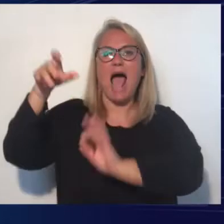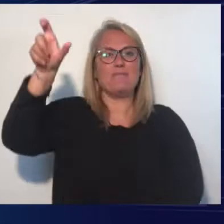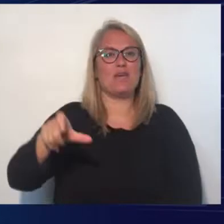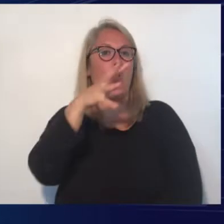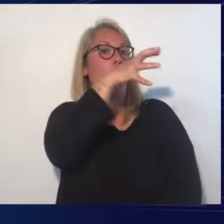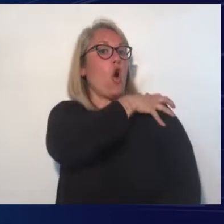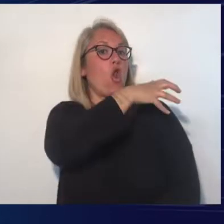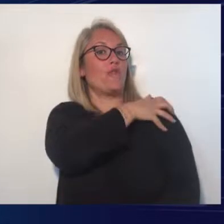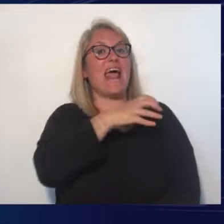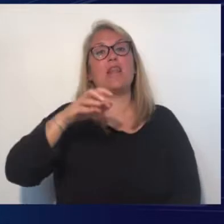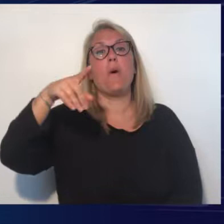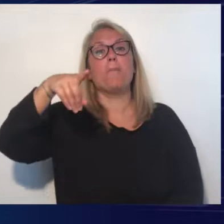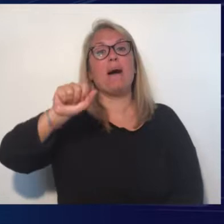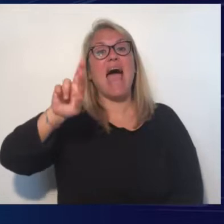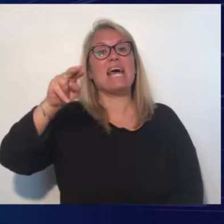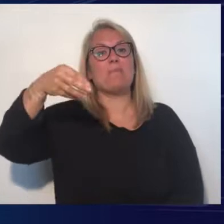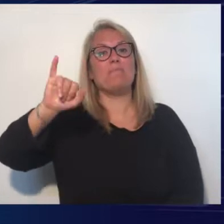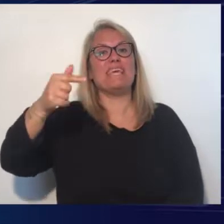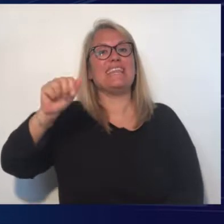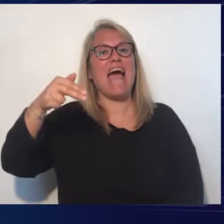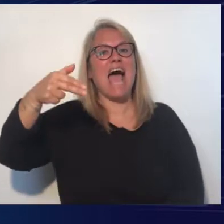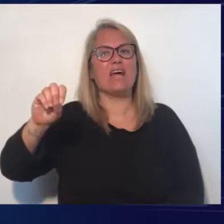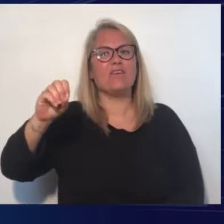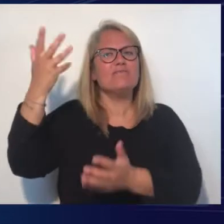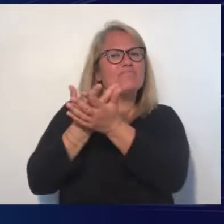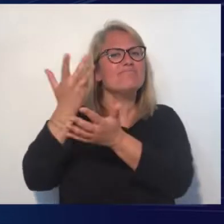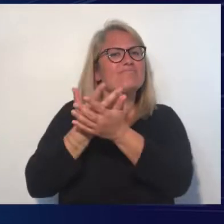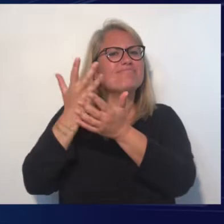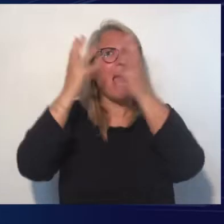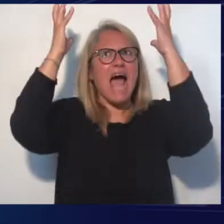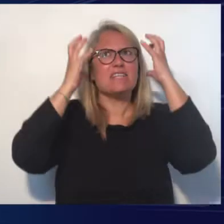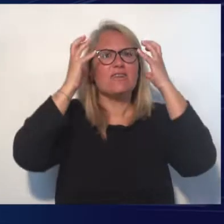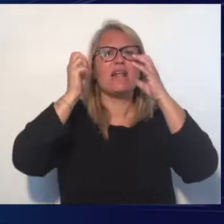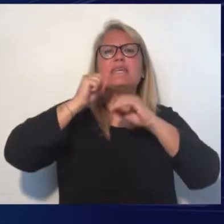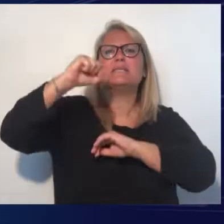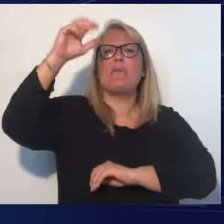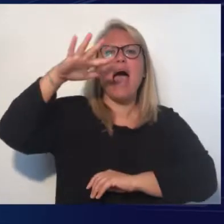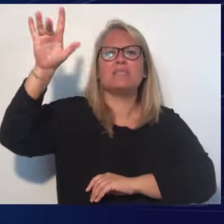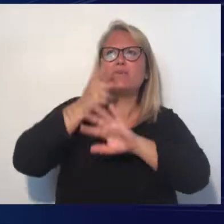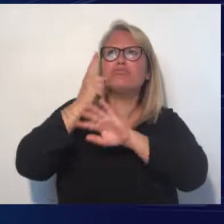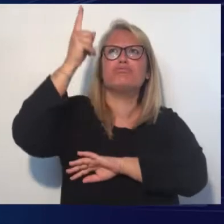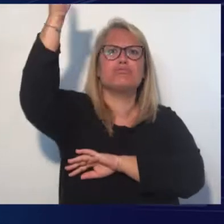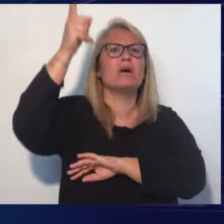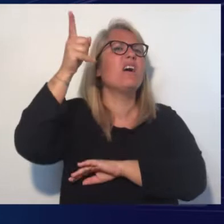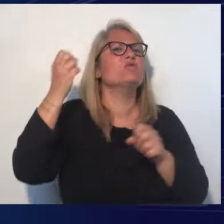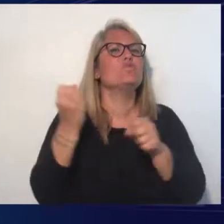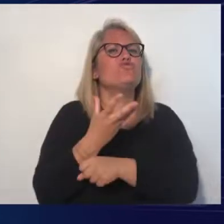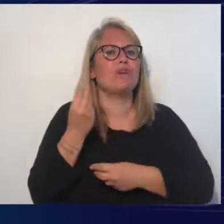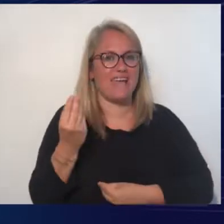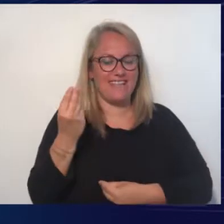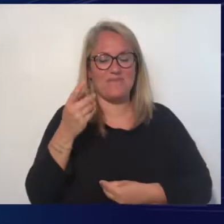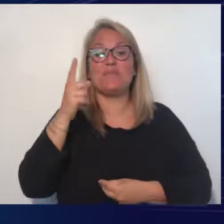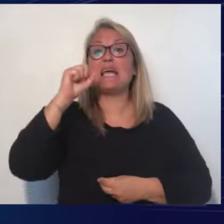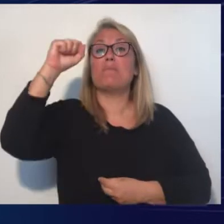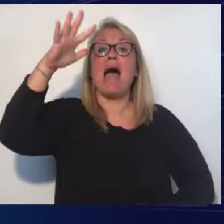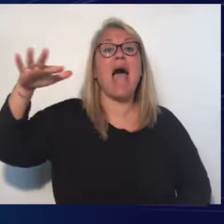il colonnello Luca Parmitano, mi ha raccontato che succede agli astronauti quando vanno nello spazio. Nello spazio abbiamo una condizione